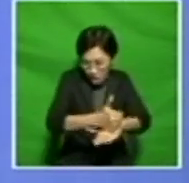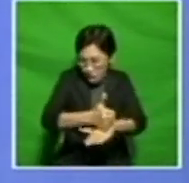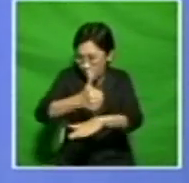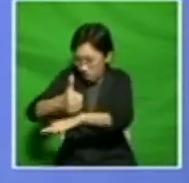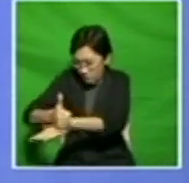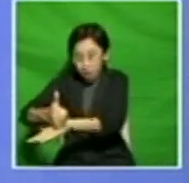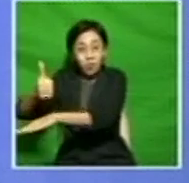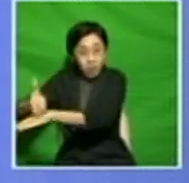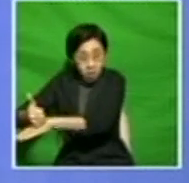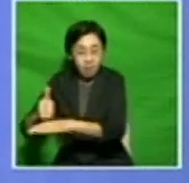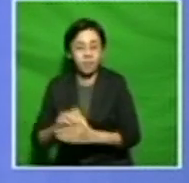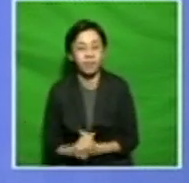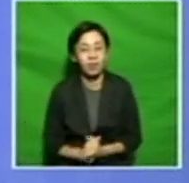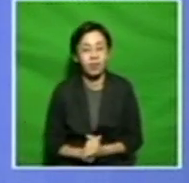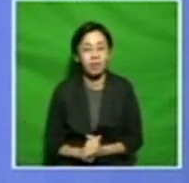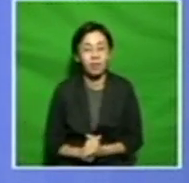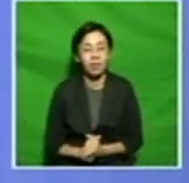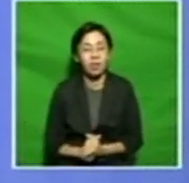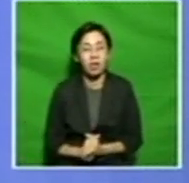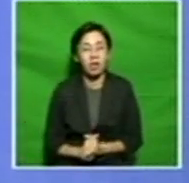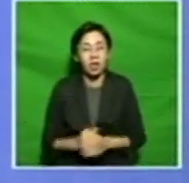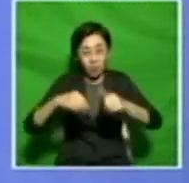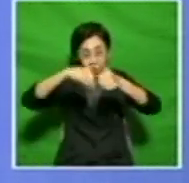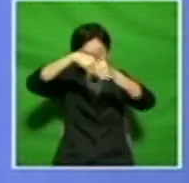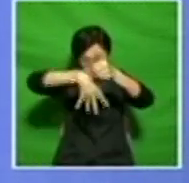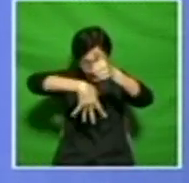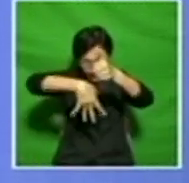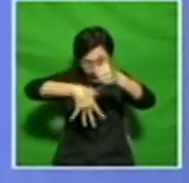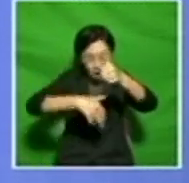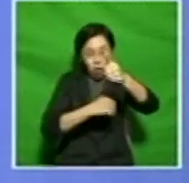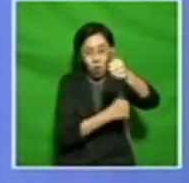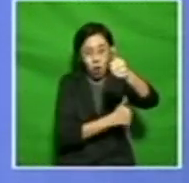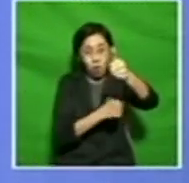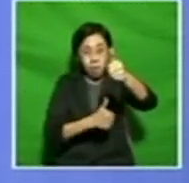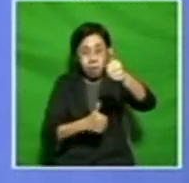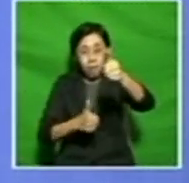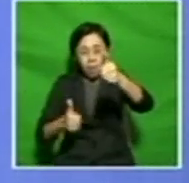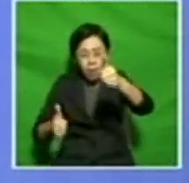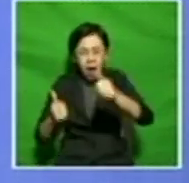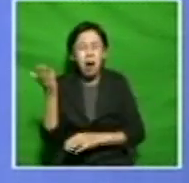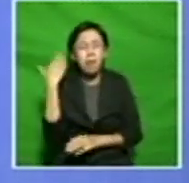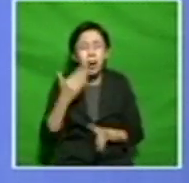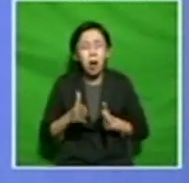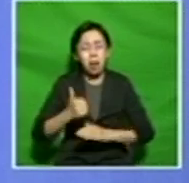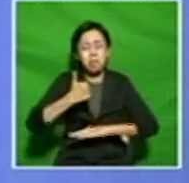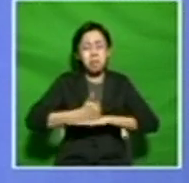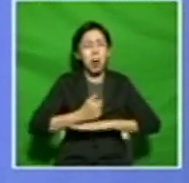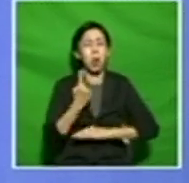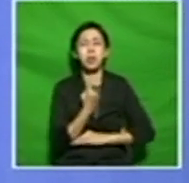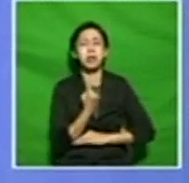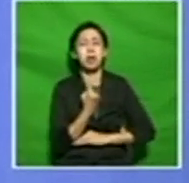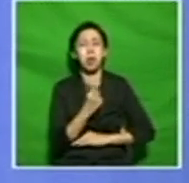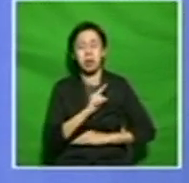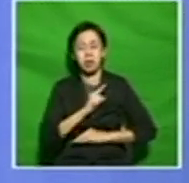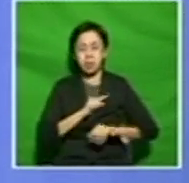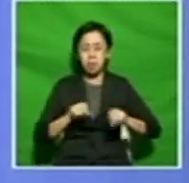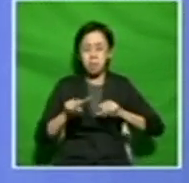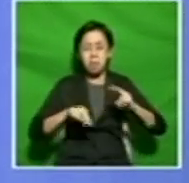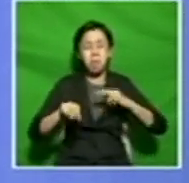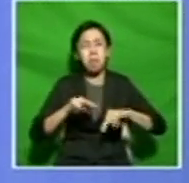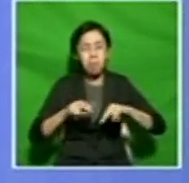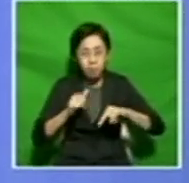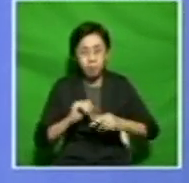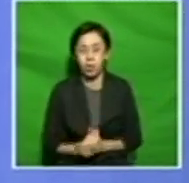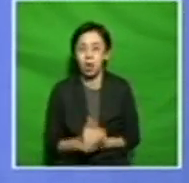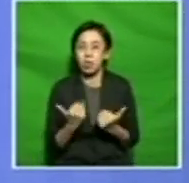ในอดีตเรามีหัวหน้าผู้รับผิดชอบเพียงคนเดียวเพราะมันมีด้านเดียวและมันก็จำกัดพื้นที่